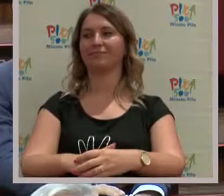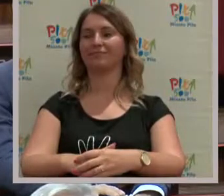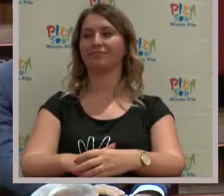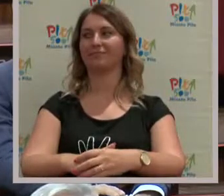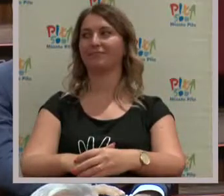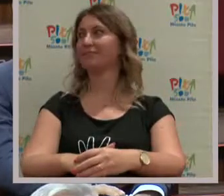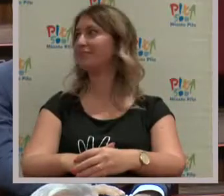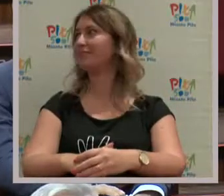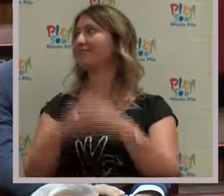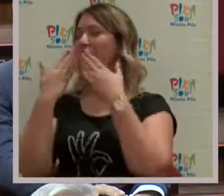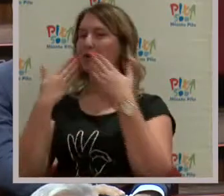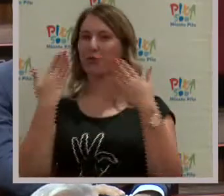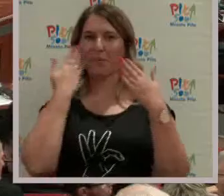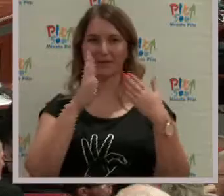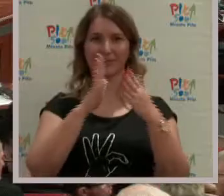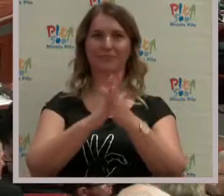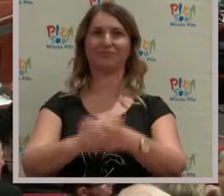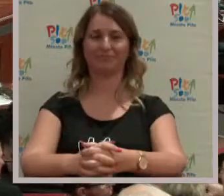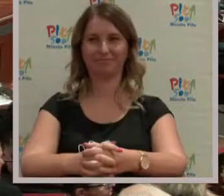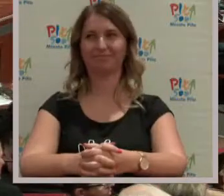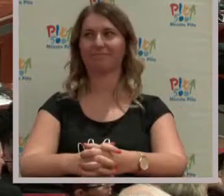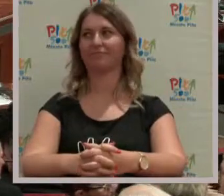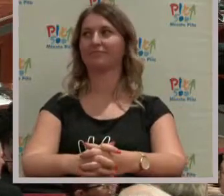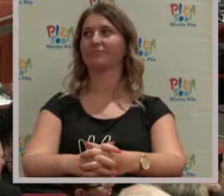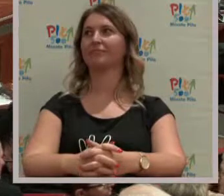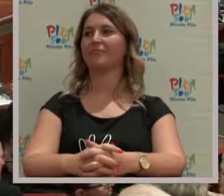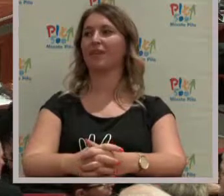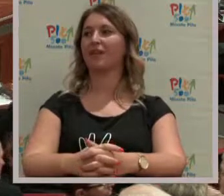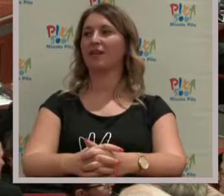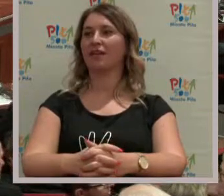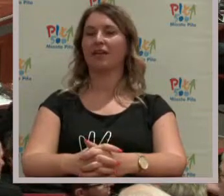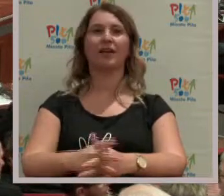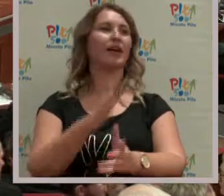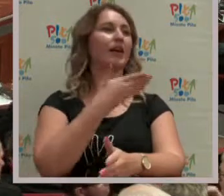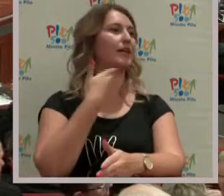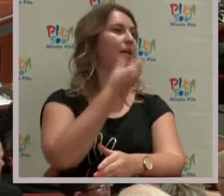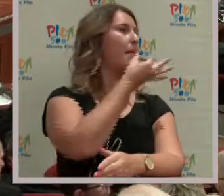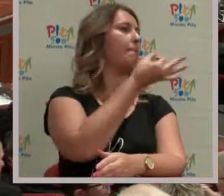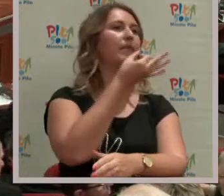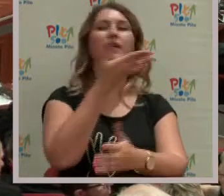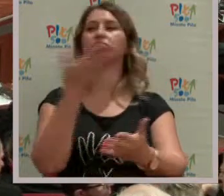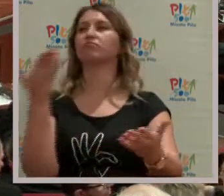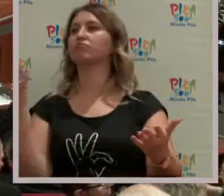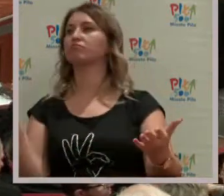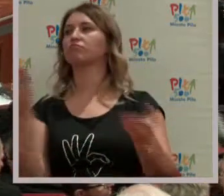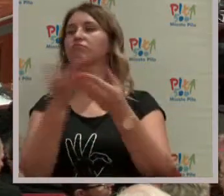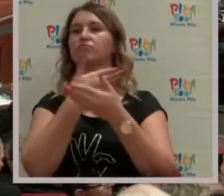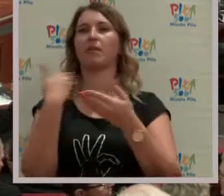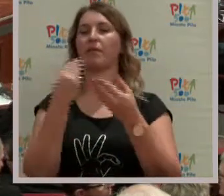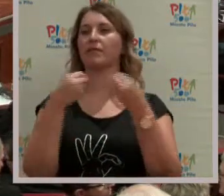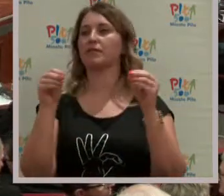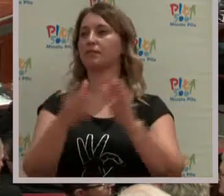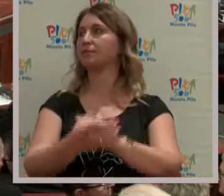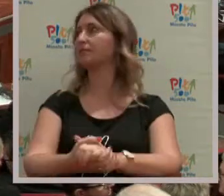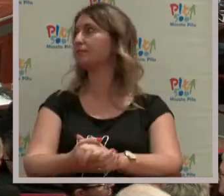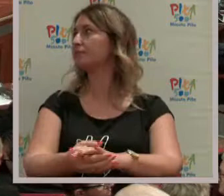Panie Przewodniczący, dziękuję bardzo. Dziękuję bardzo Panie Prezydencie. Nie widzę, nie widzę dalszych zgłoszeń, zamykam